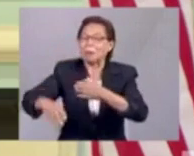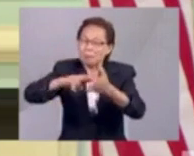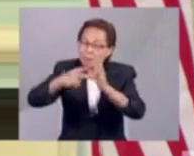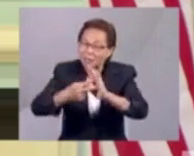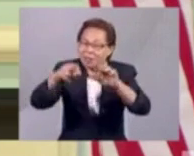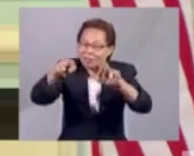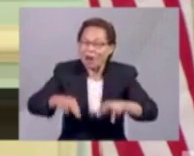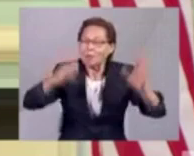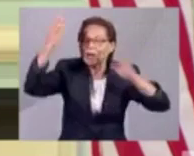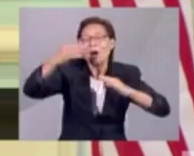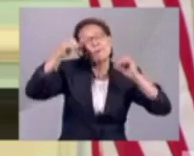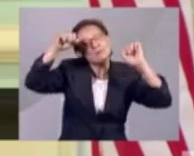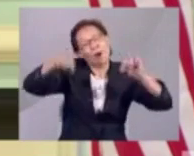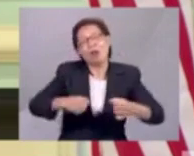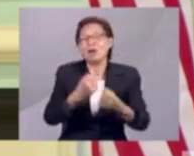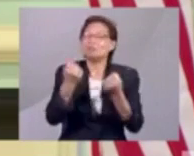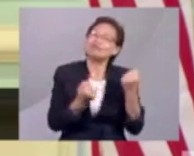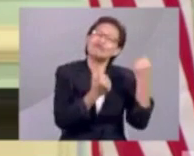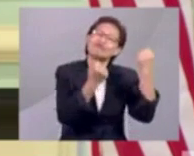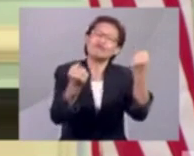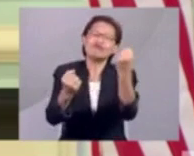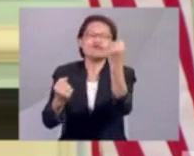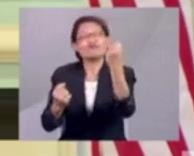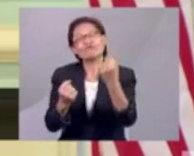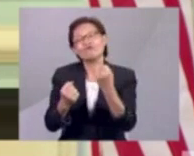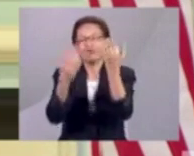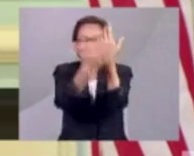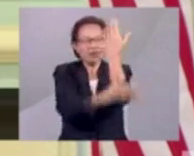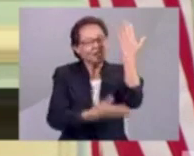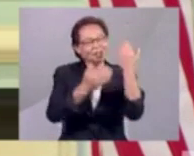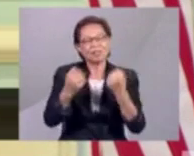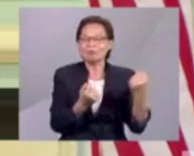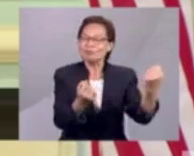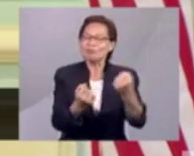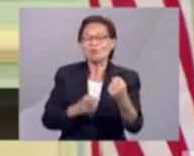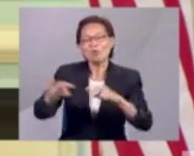kita bebas bergerak ke seluruh negara